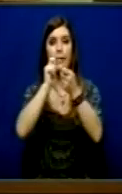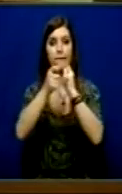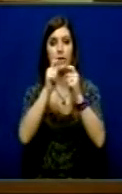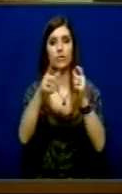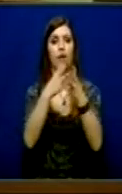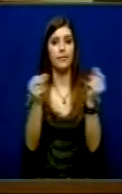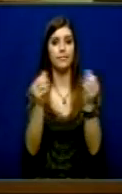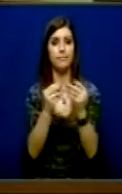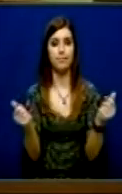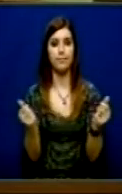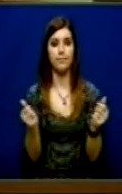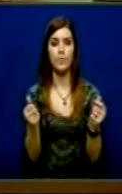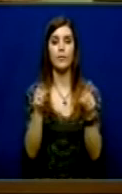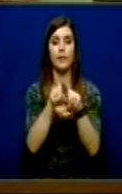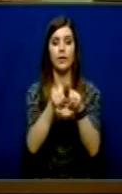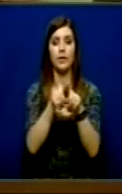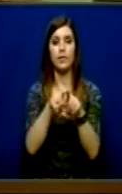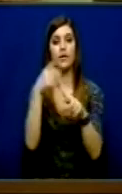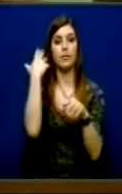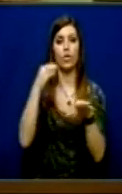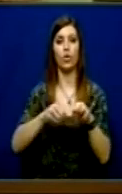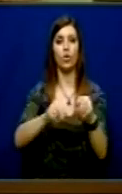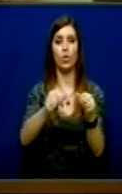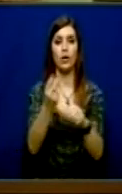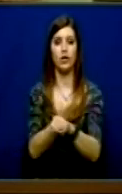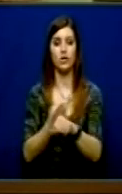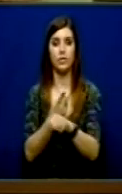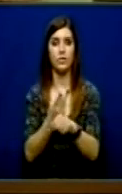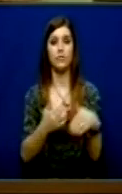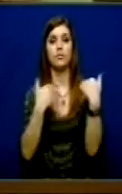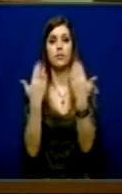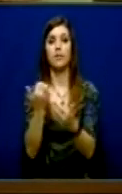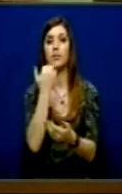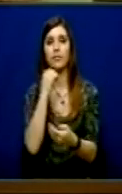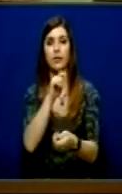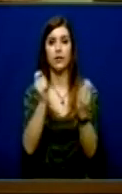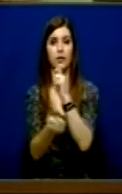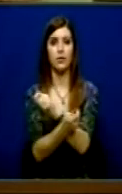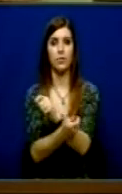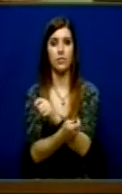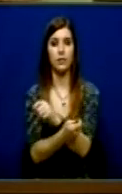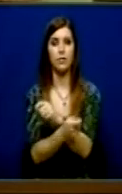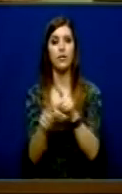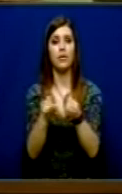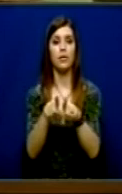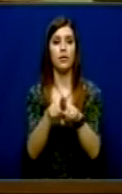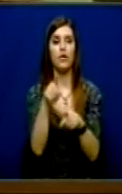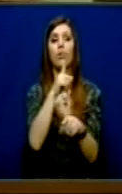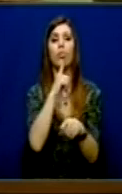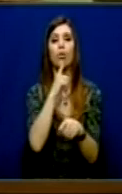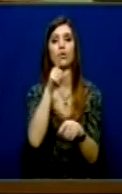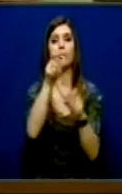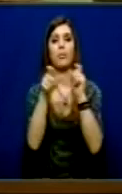të cilave është bërë tjetërsimi i pronës publike dhe shoqërore në përjashtim të transaksioneve pronësore që janë bërë me personat